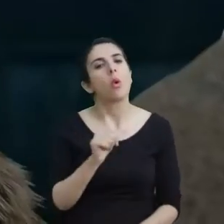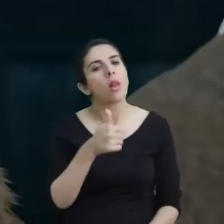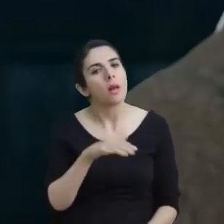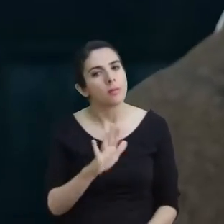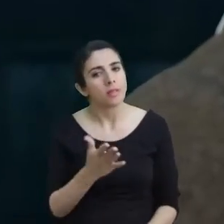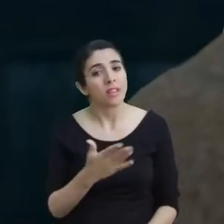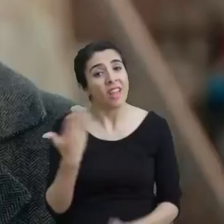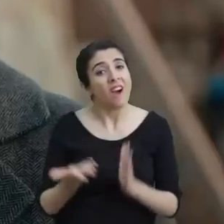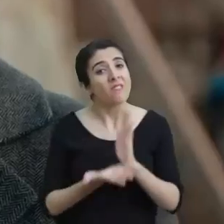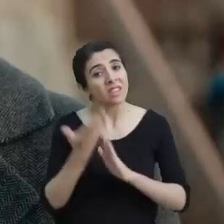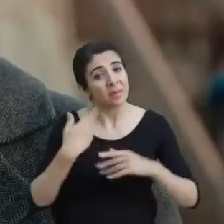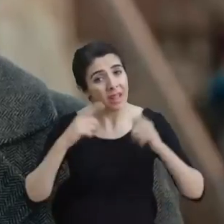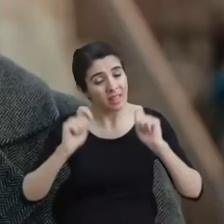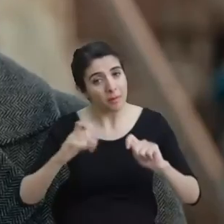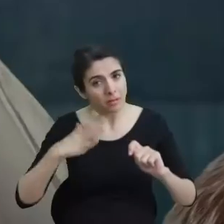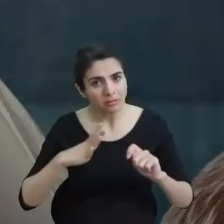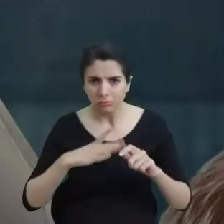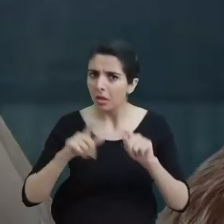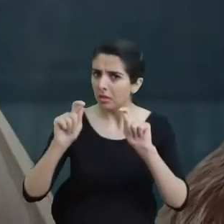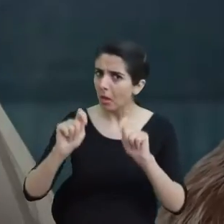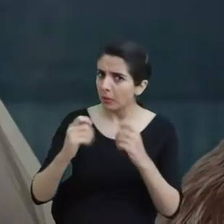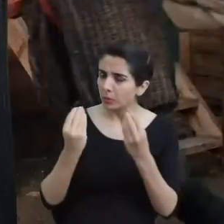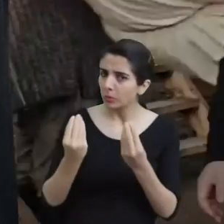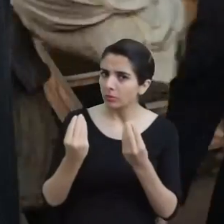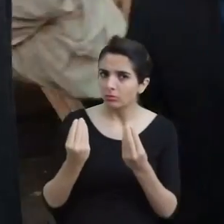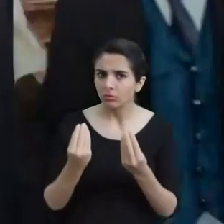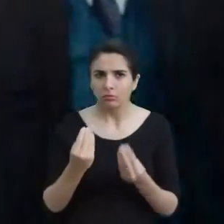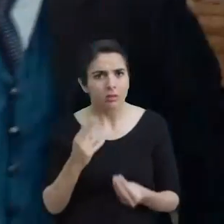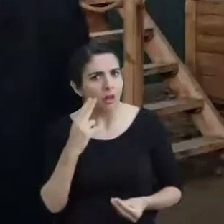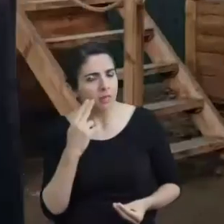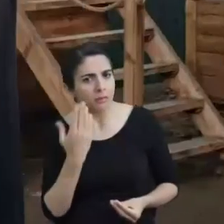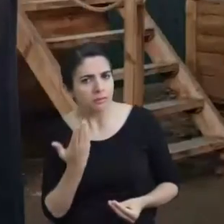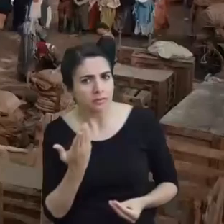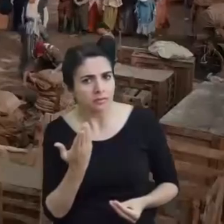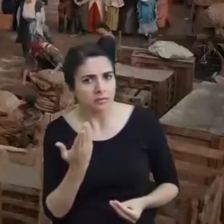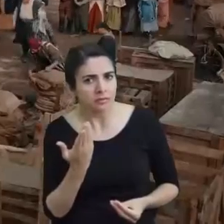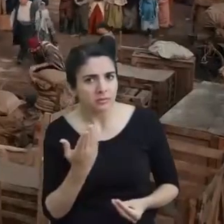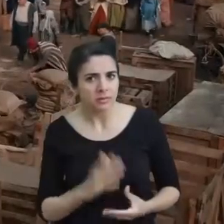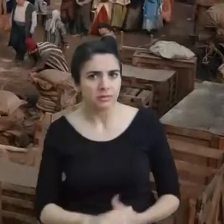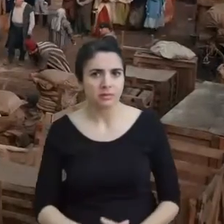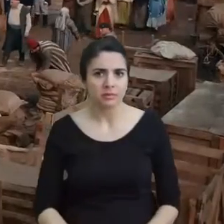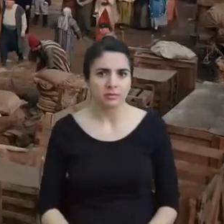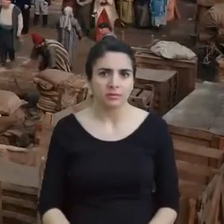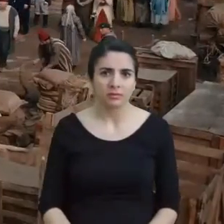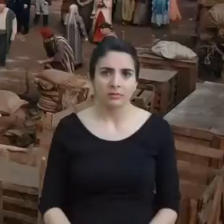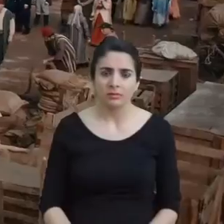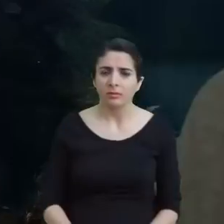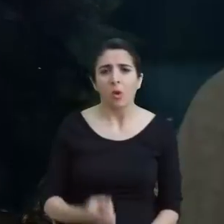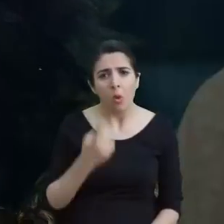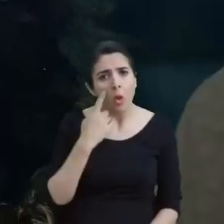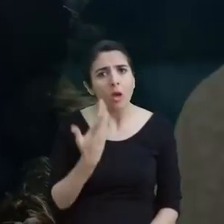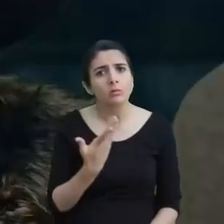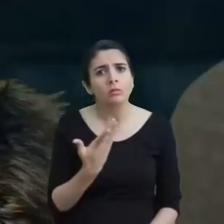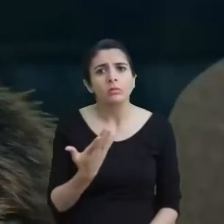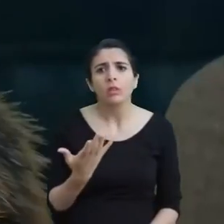ederim. Keşke daha fazlasını yapabilseydim. Yaptın zaten. Efendim? Ay yok bir şey. Çuval taşıyan çarptı. Görüyorsunuz değil